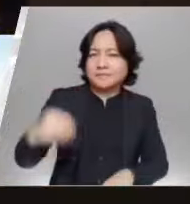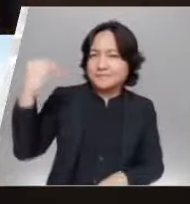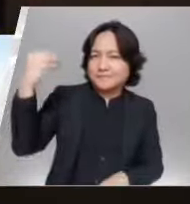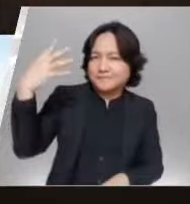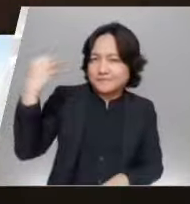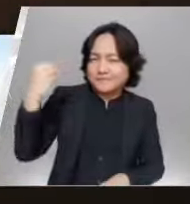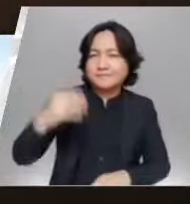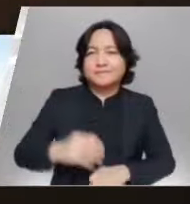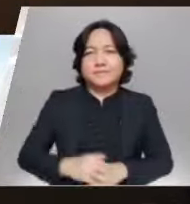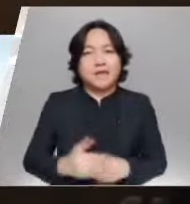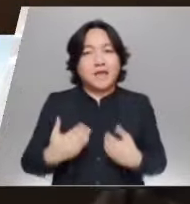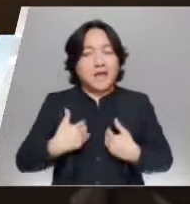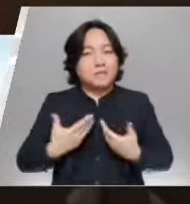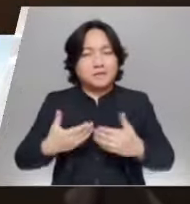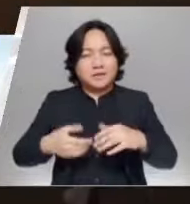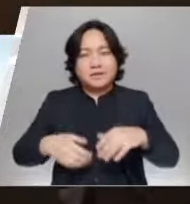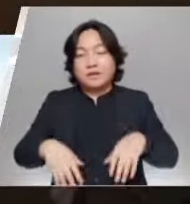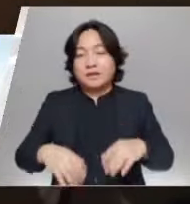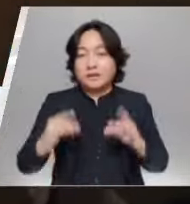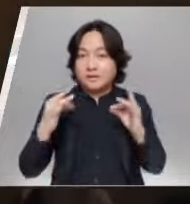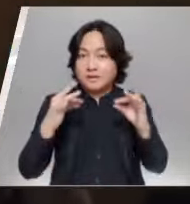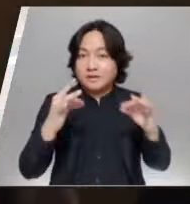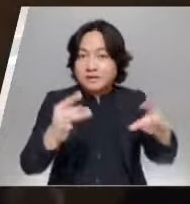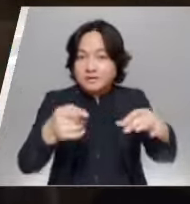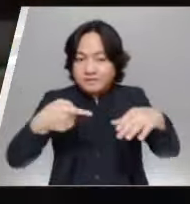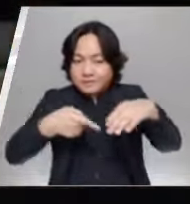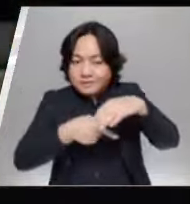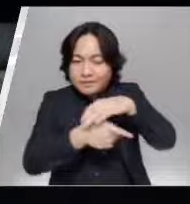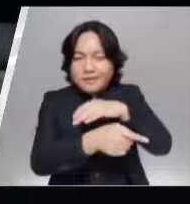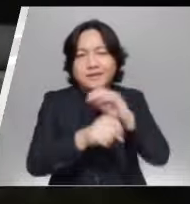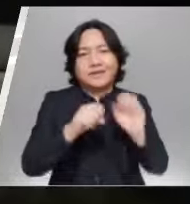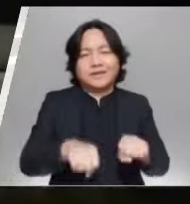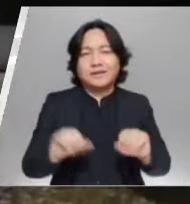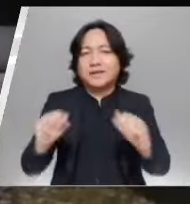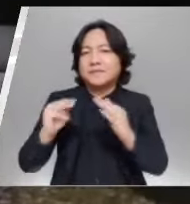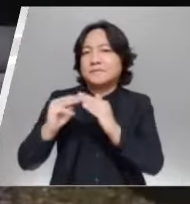at pati ang harap ng munisipyo.